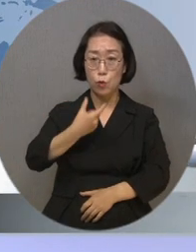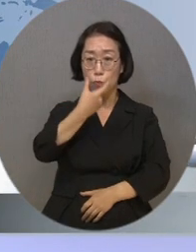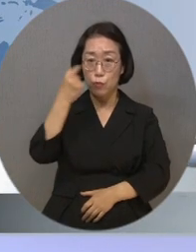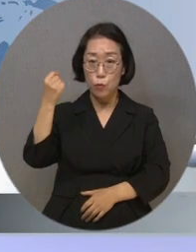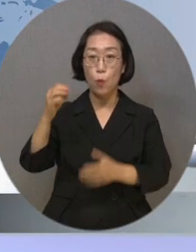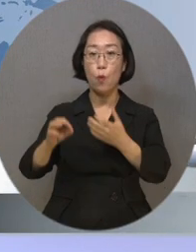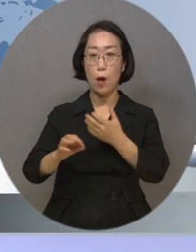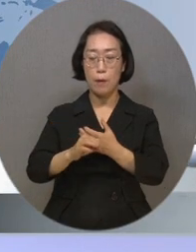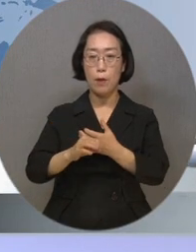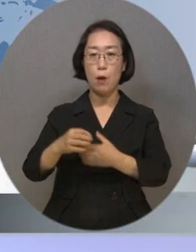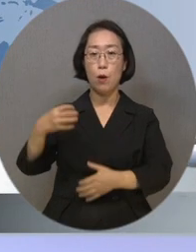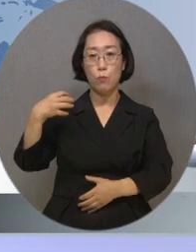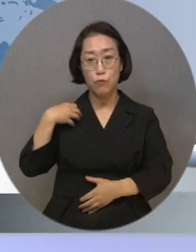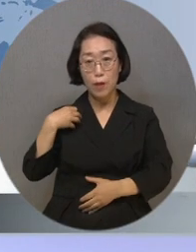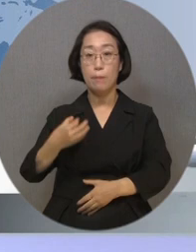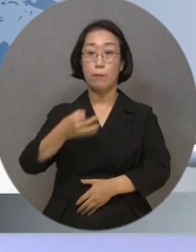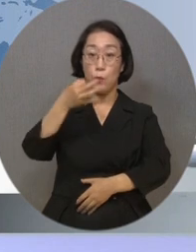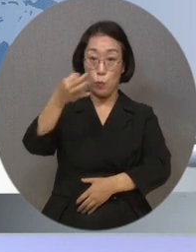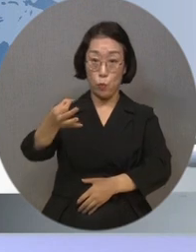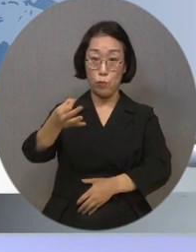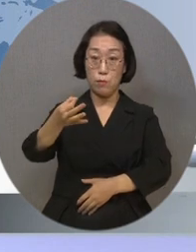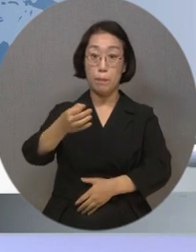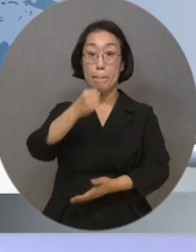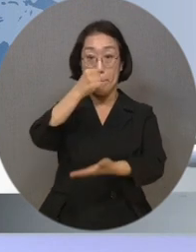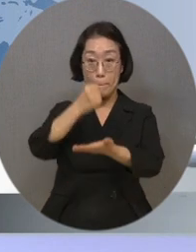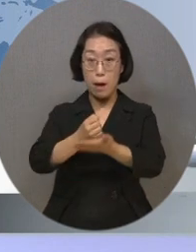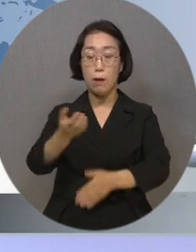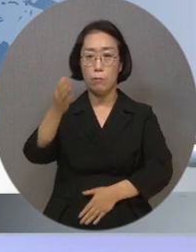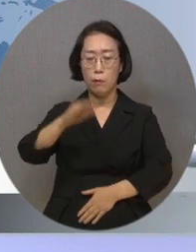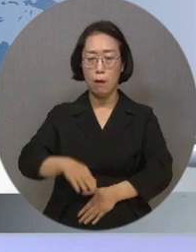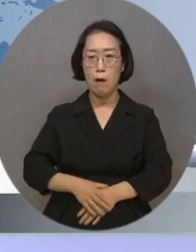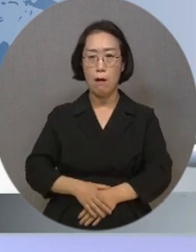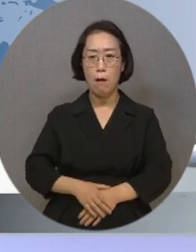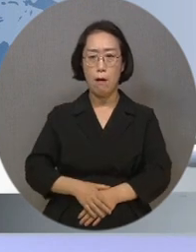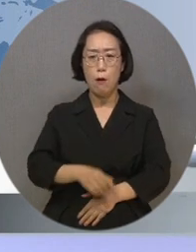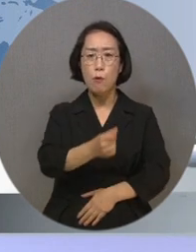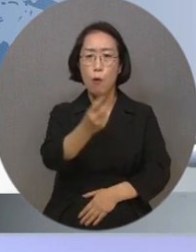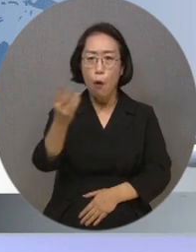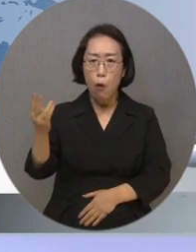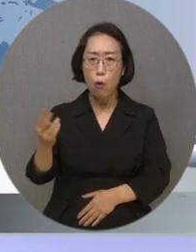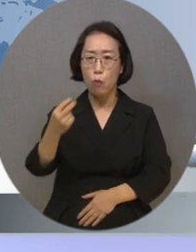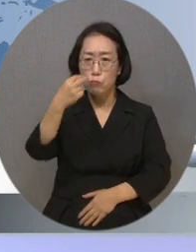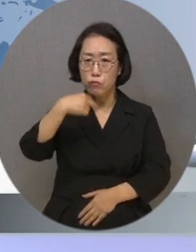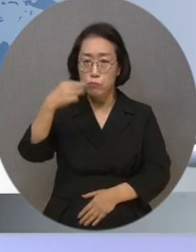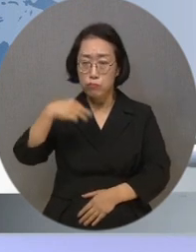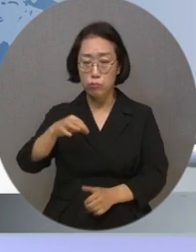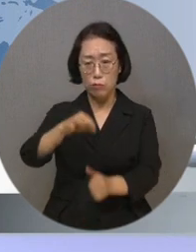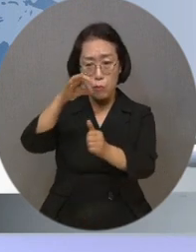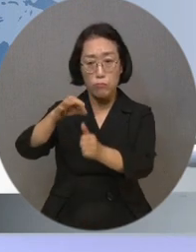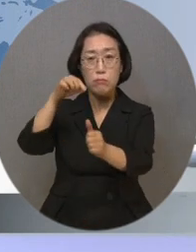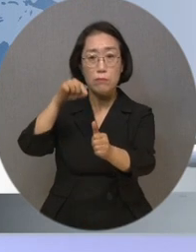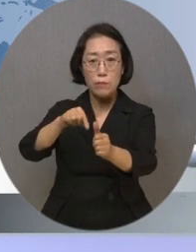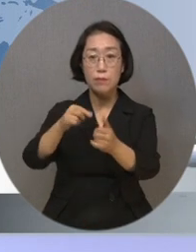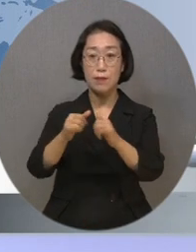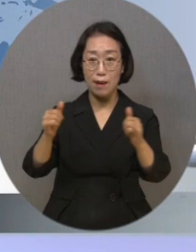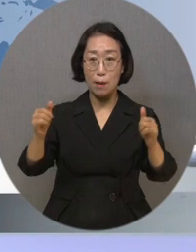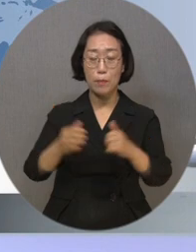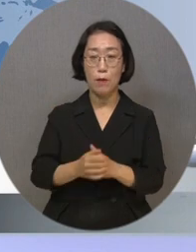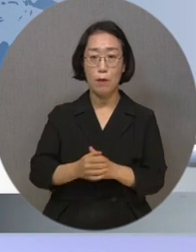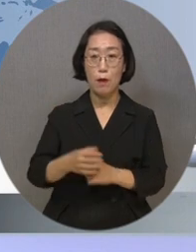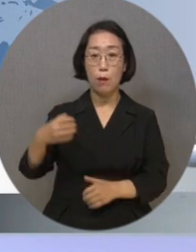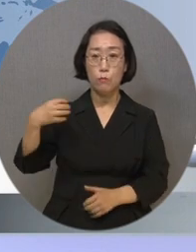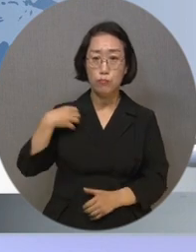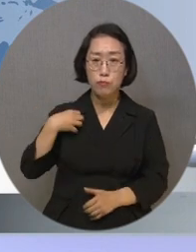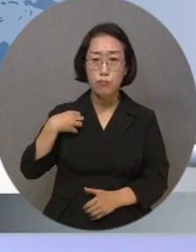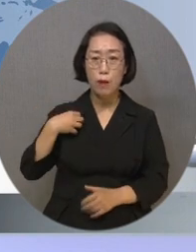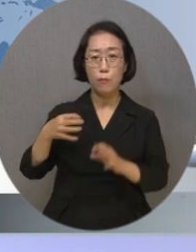장애인 고용부담금을 내야 하죠. 그렇다면 다수의 사업자에게 고용된 장애인 근로자의 경우 고용부담금